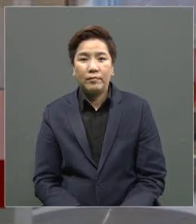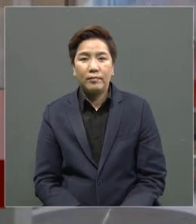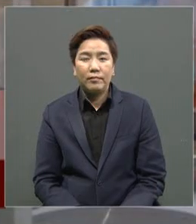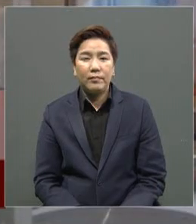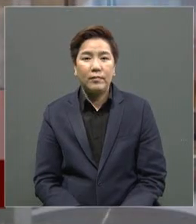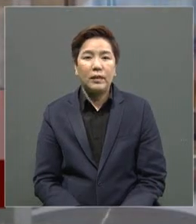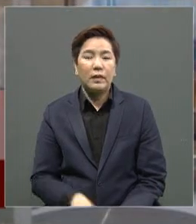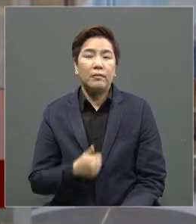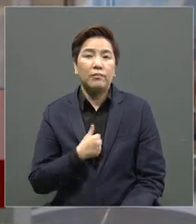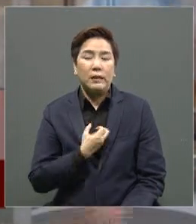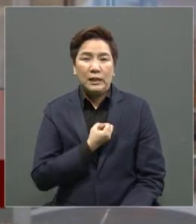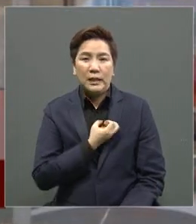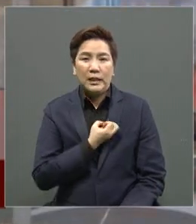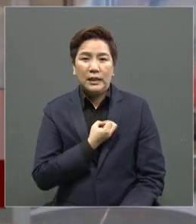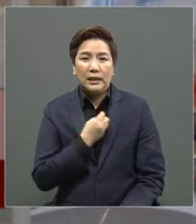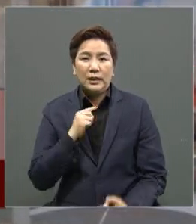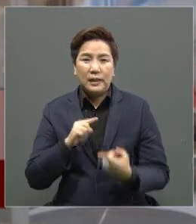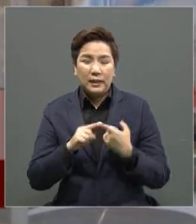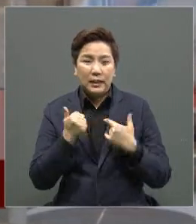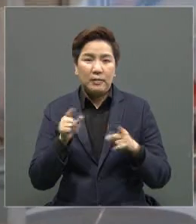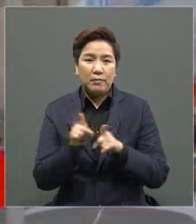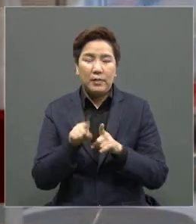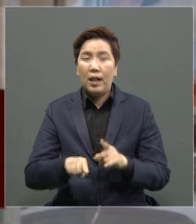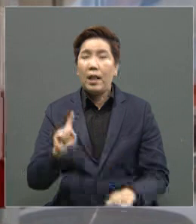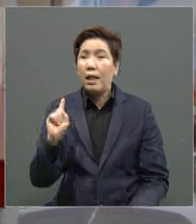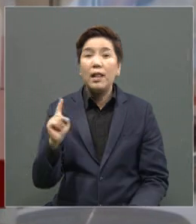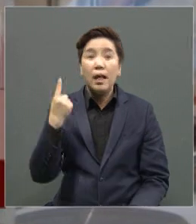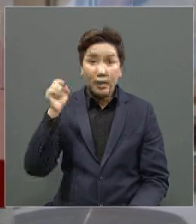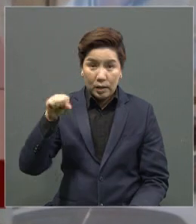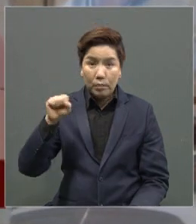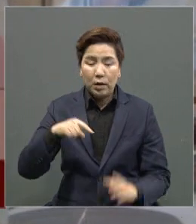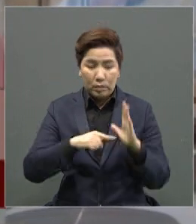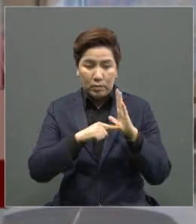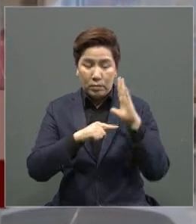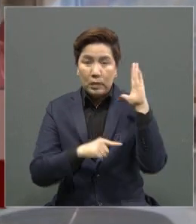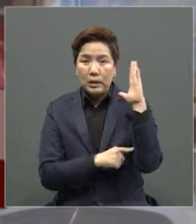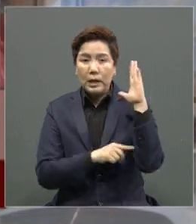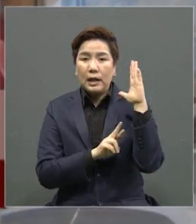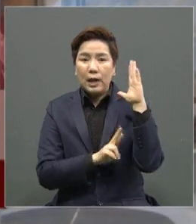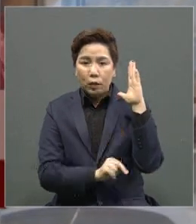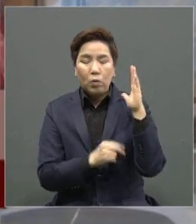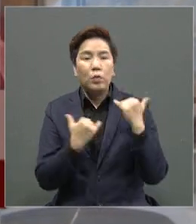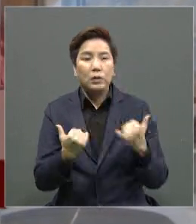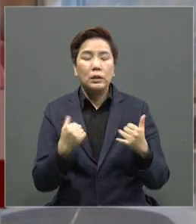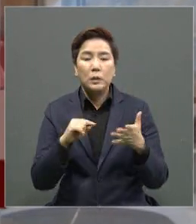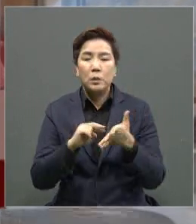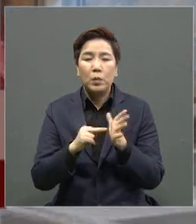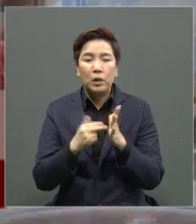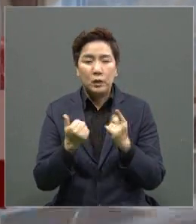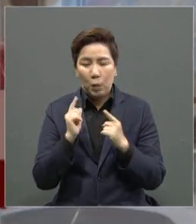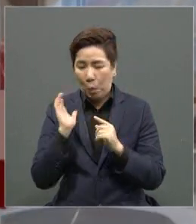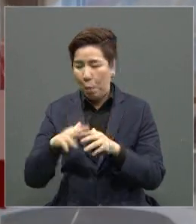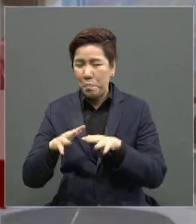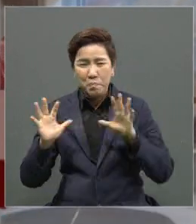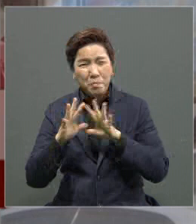ตื่นเต้นนะเพราะว่าแบบเป็นครั้งแรกหรือเปล่าที่ว่ามาสัญจรที่ระนองนะคะแล้วก็ผู้คนก็เ